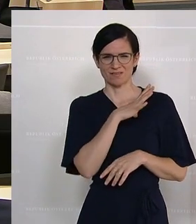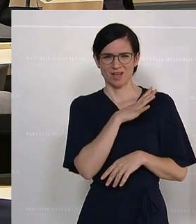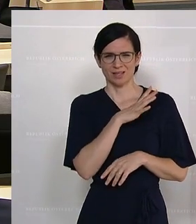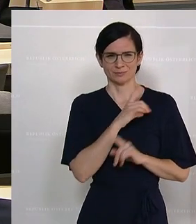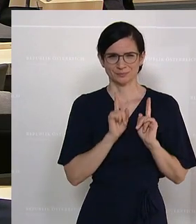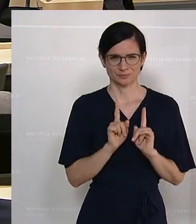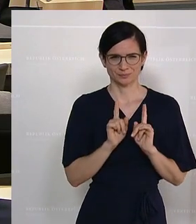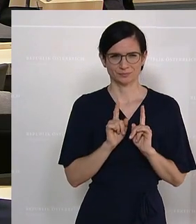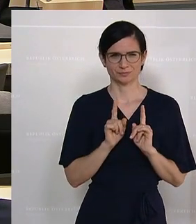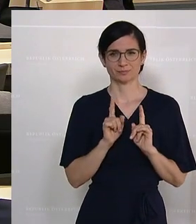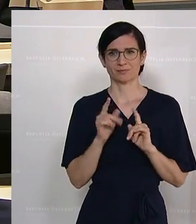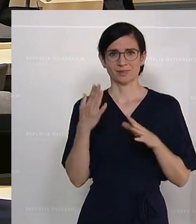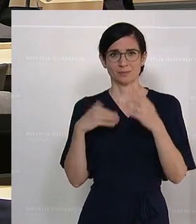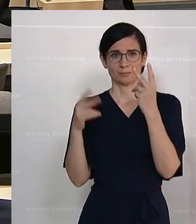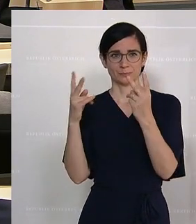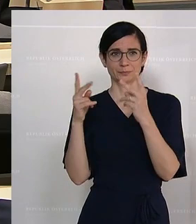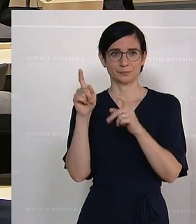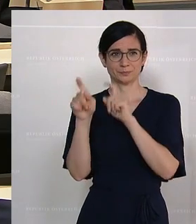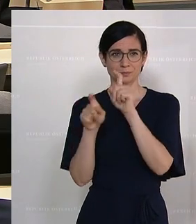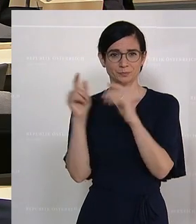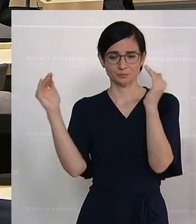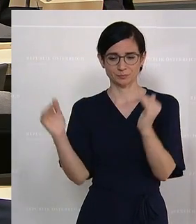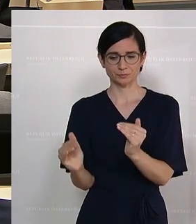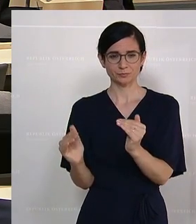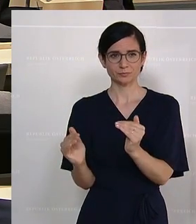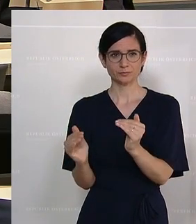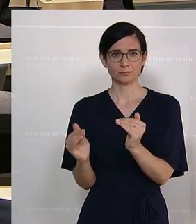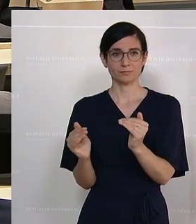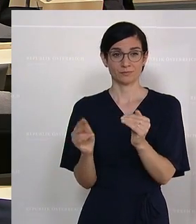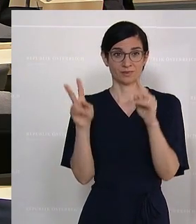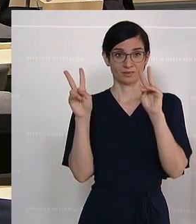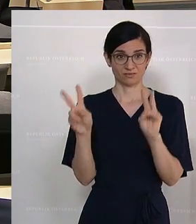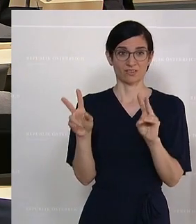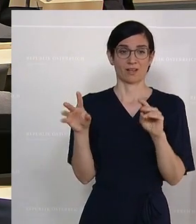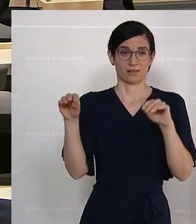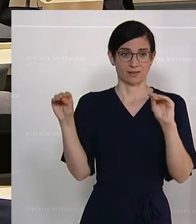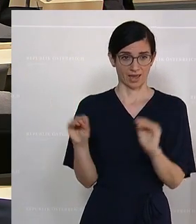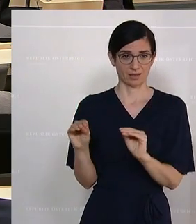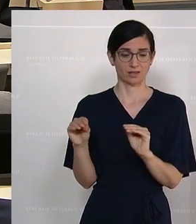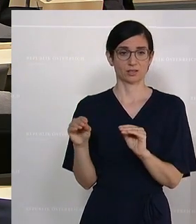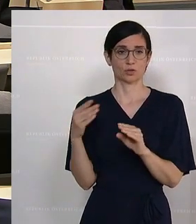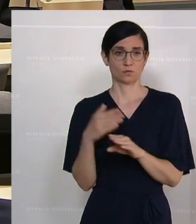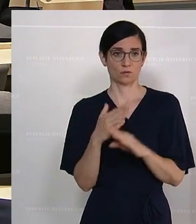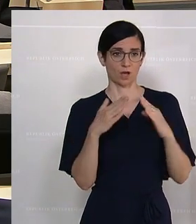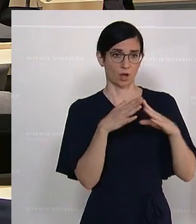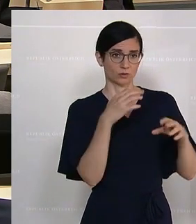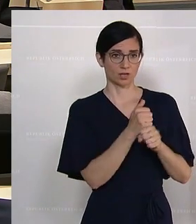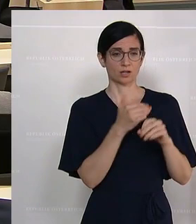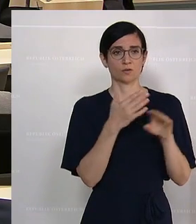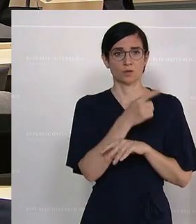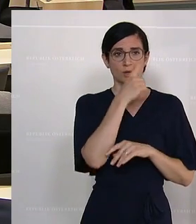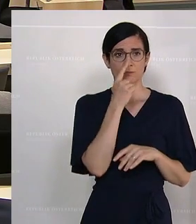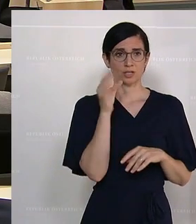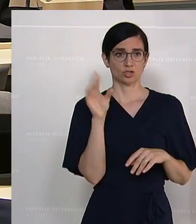wie viele mehrwertsteuersenkung im großen stil die dann wirklich aber den haushalten und menschen mit